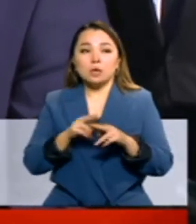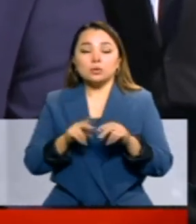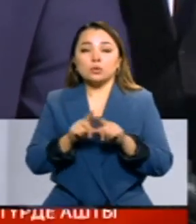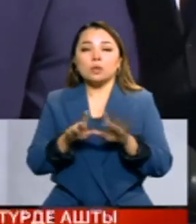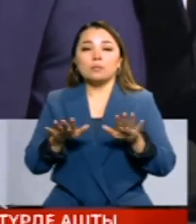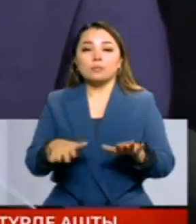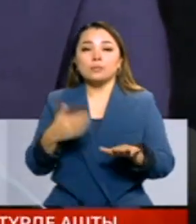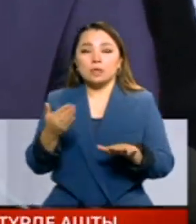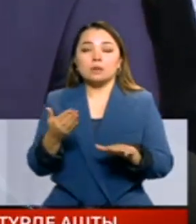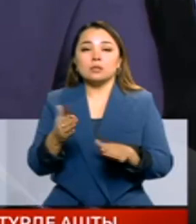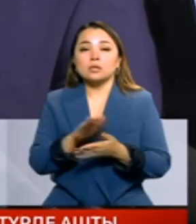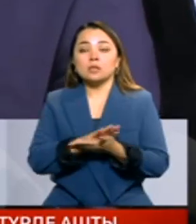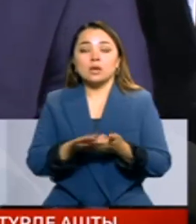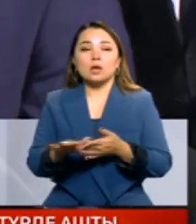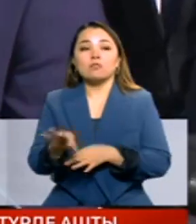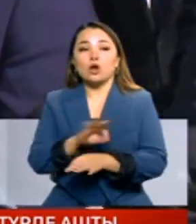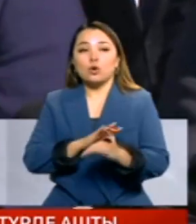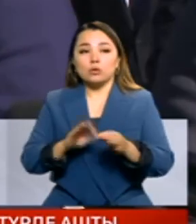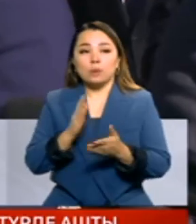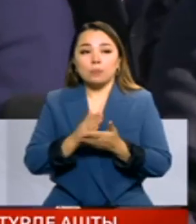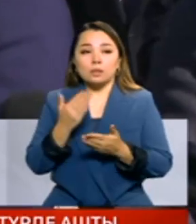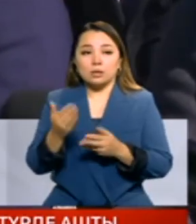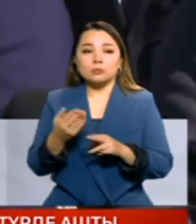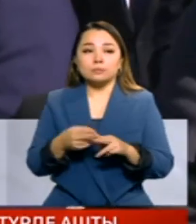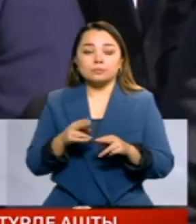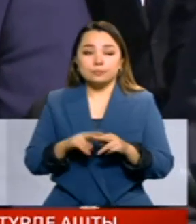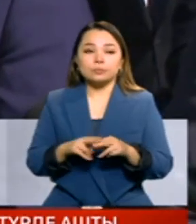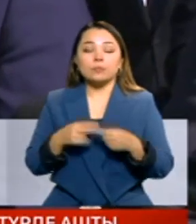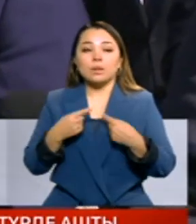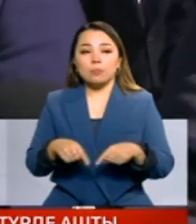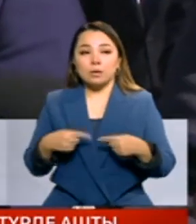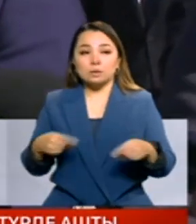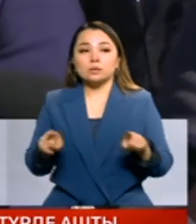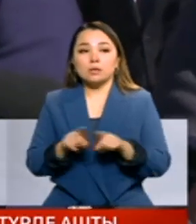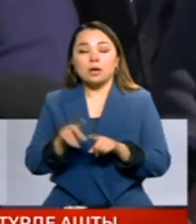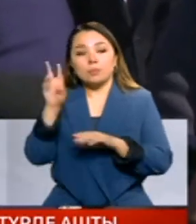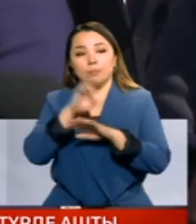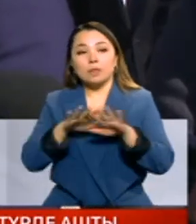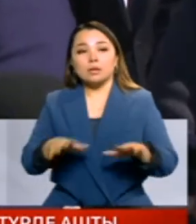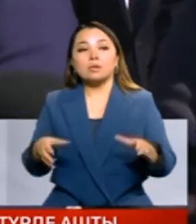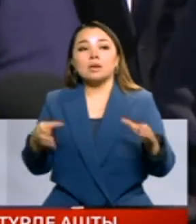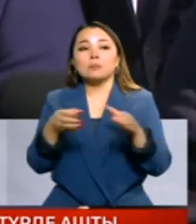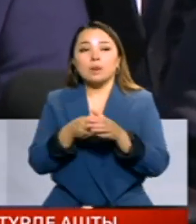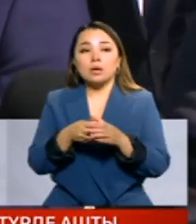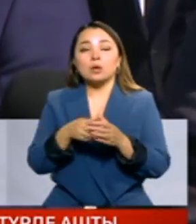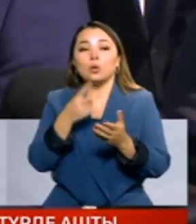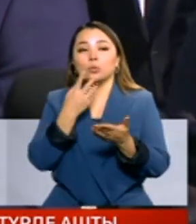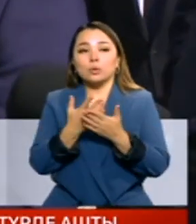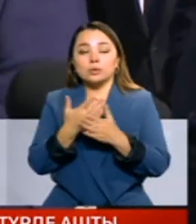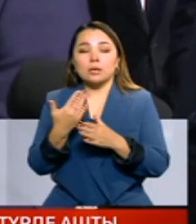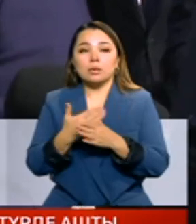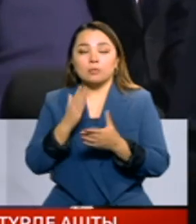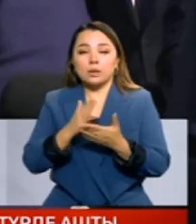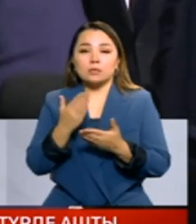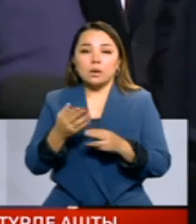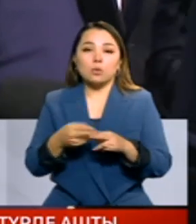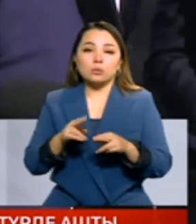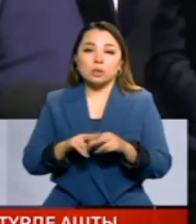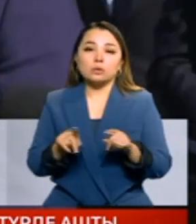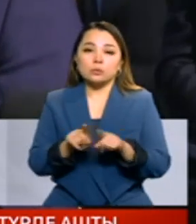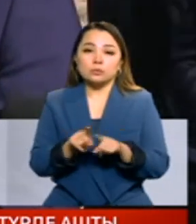десеңіздер, бұл жерде тиісті инфрақұрылым бар. Басқа да мемлекет тарапынан көмек көрсетіледі. Оның